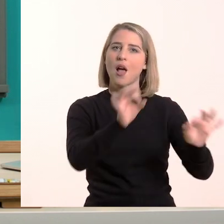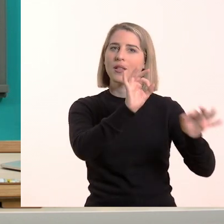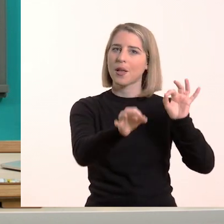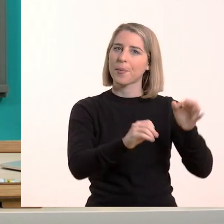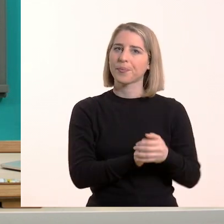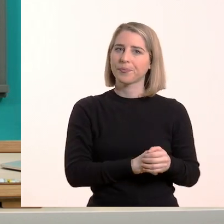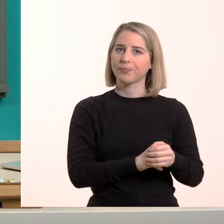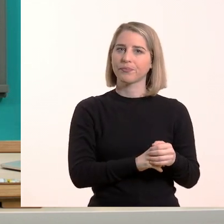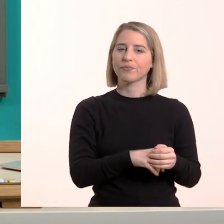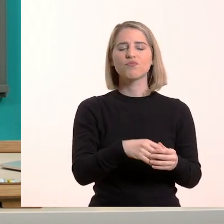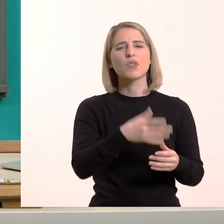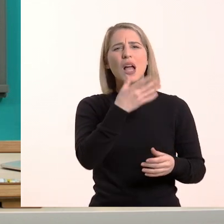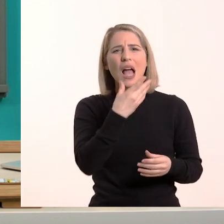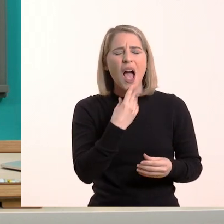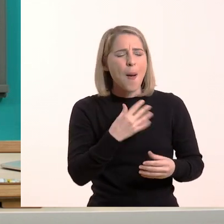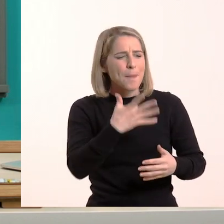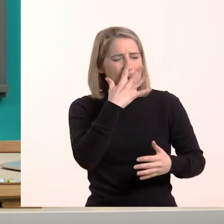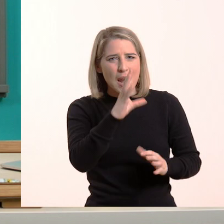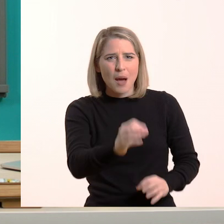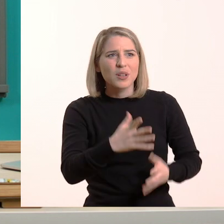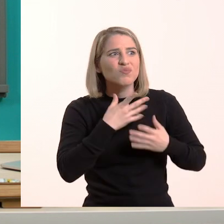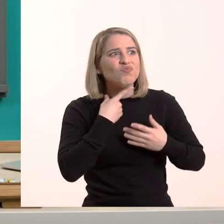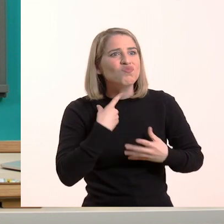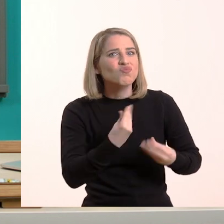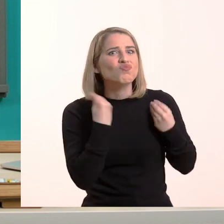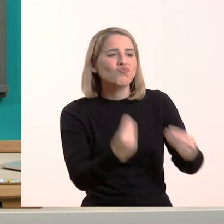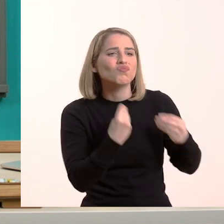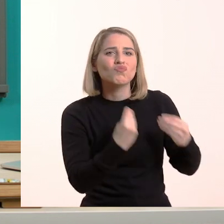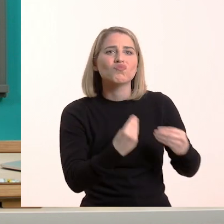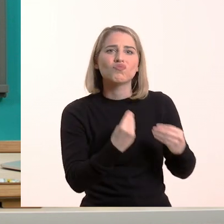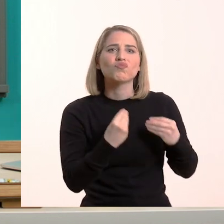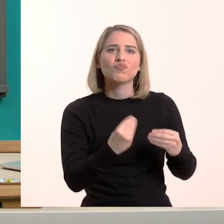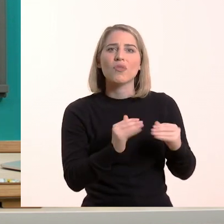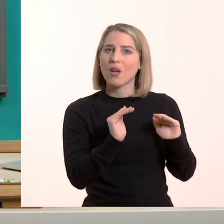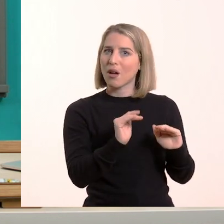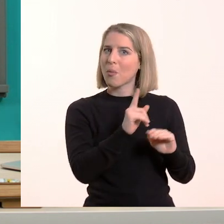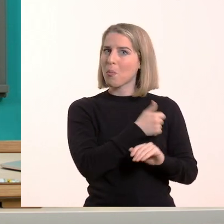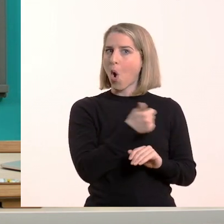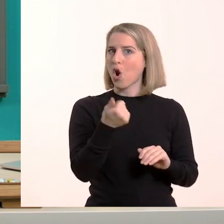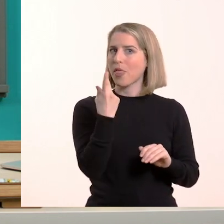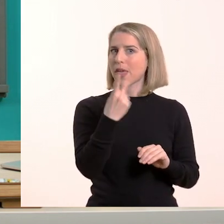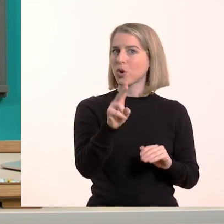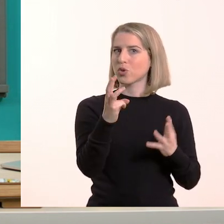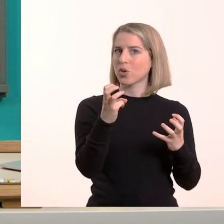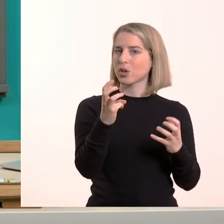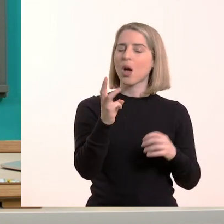Αλλά επειδή τον συμπαθούσε πάρα πολύ τον καλό Σεΐχη, δεν μένει μόνο στα 280.